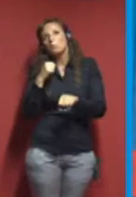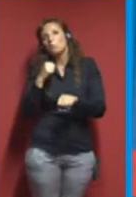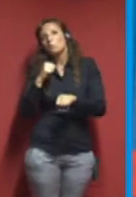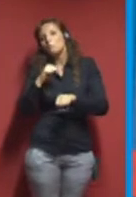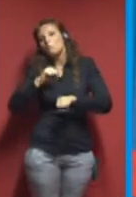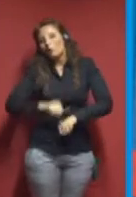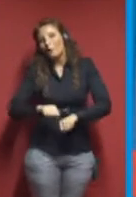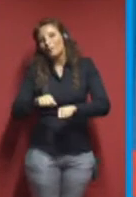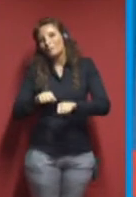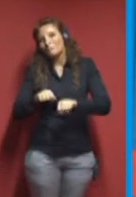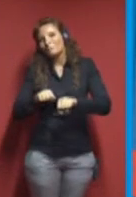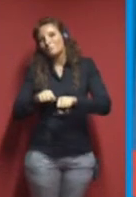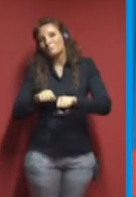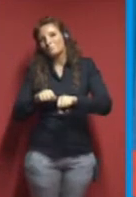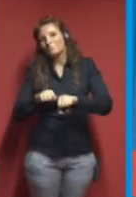avere